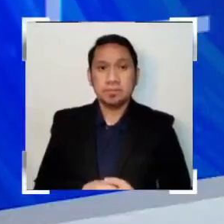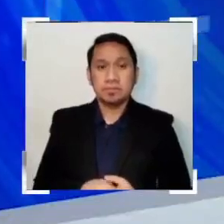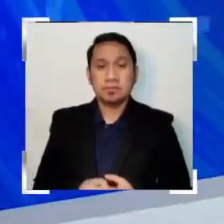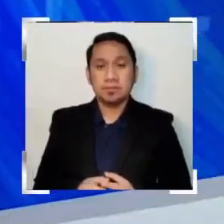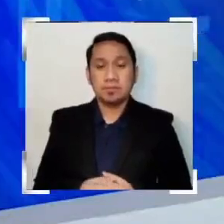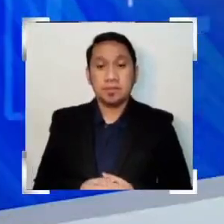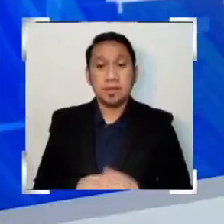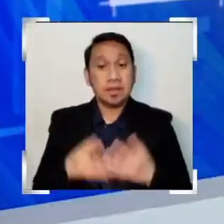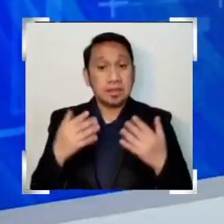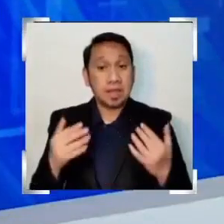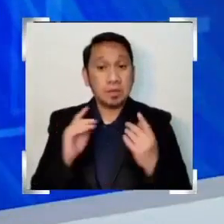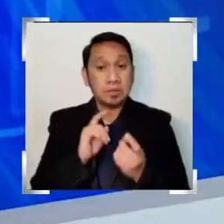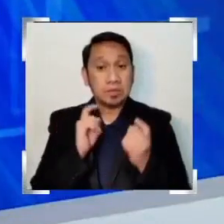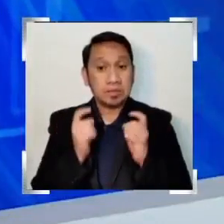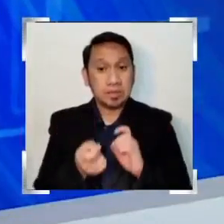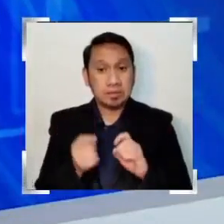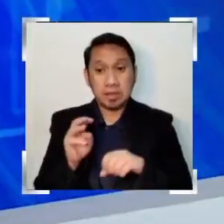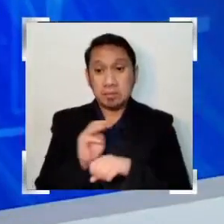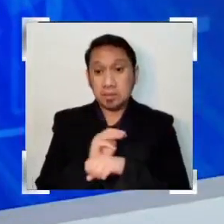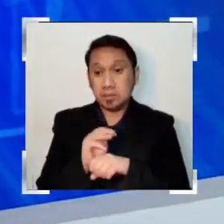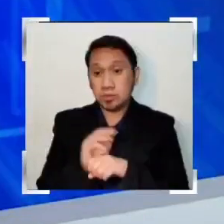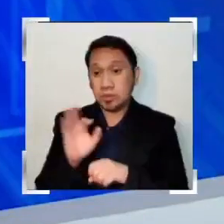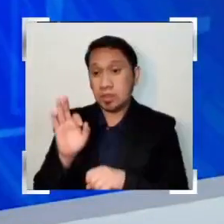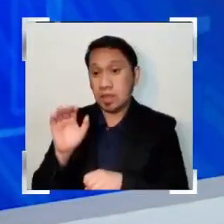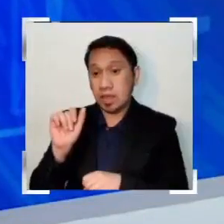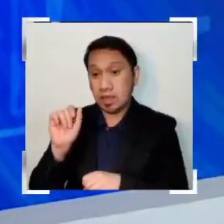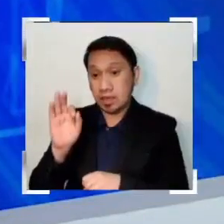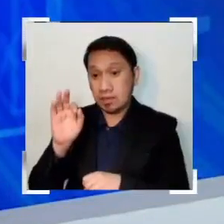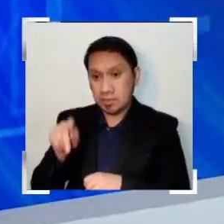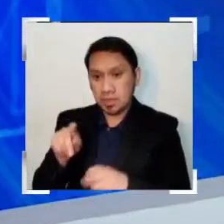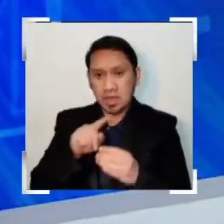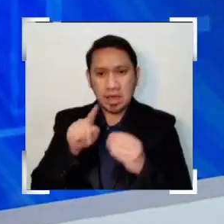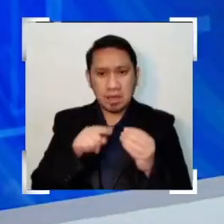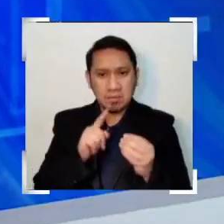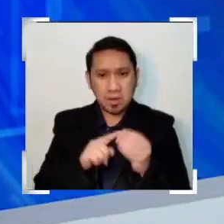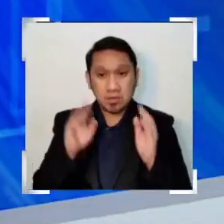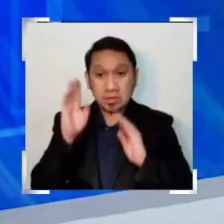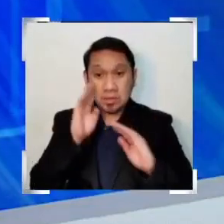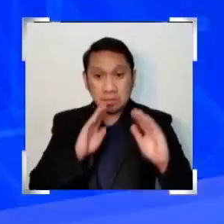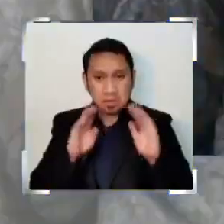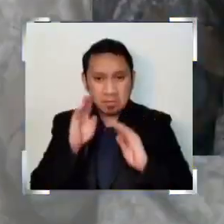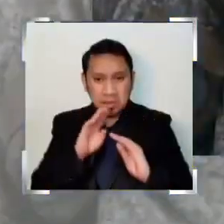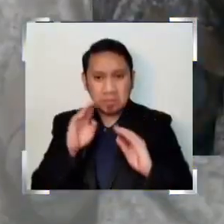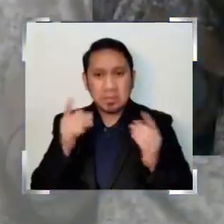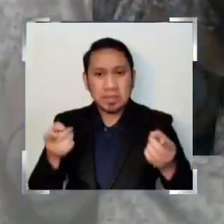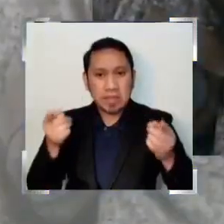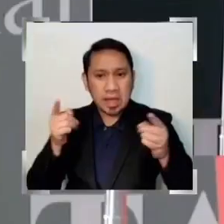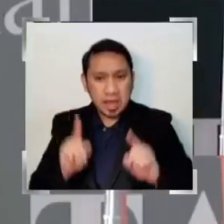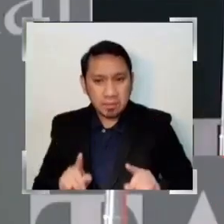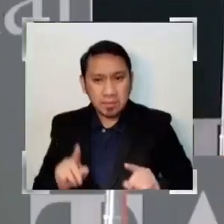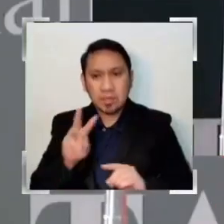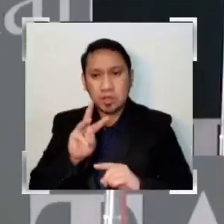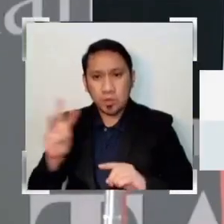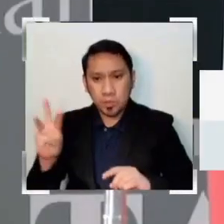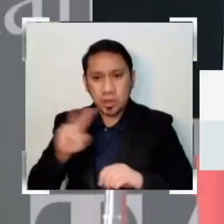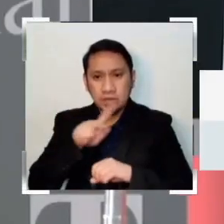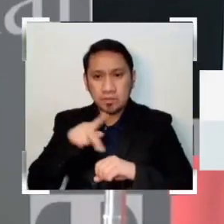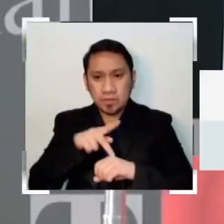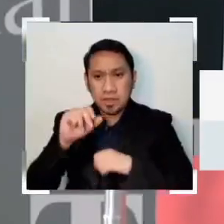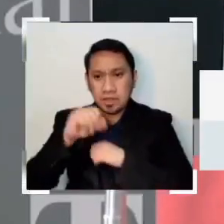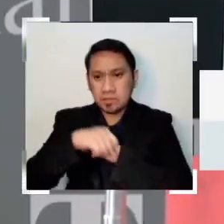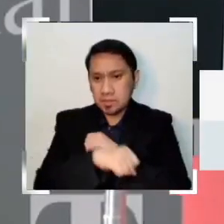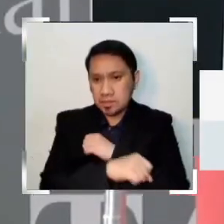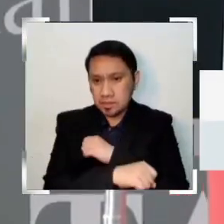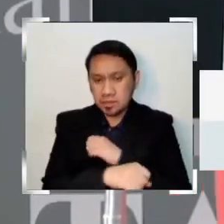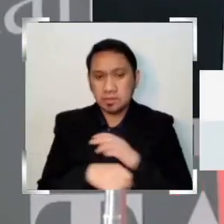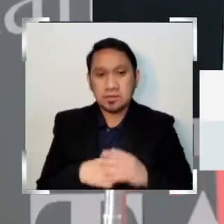Nagbago na raw ang misyon ng AFP sa gitna ng komplikadong sitwasyon sa West Philippine Sea. Sinabi po yan ni Pangulong Bongbong Marcos sa pagharap sa